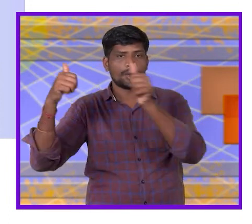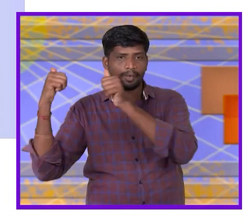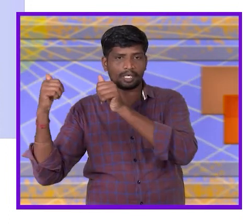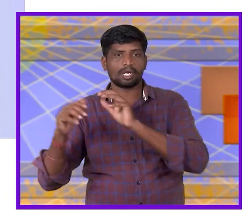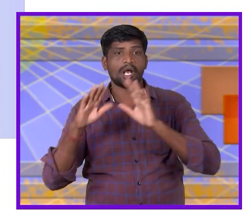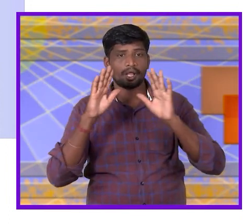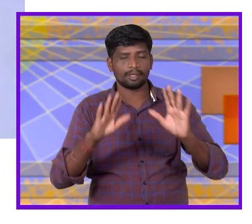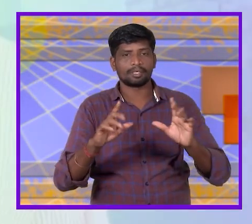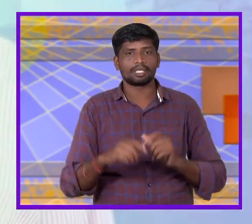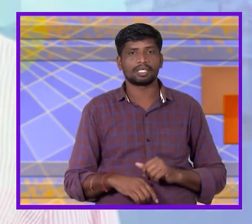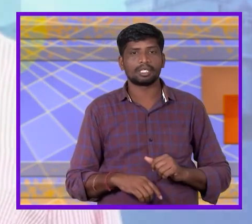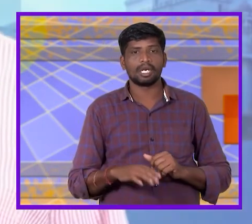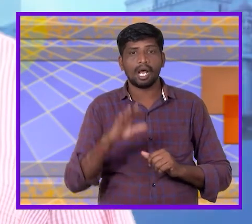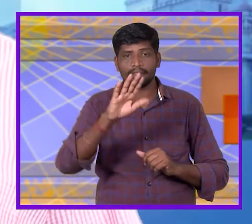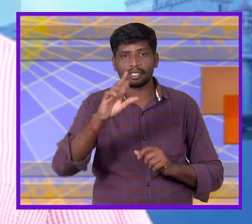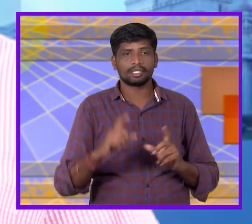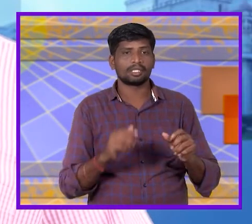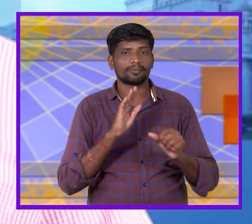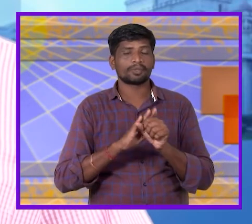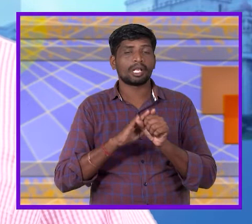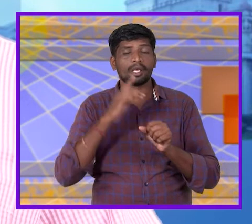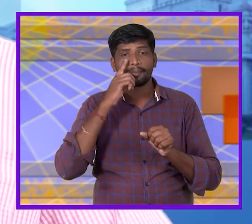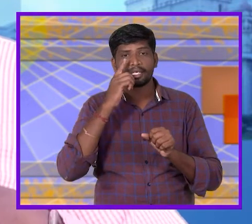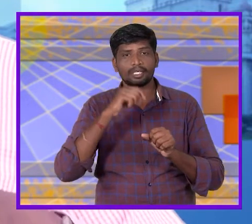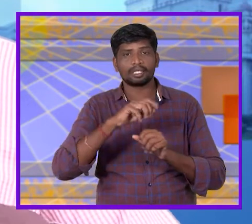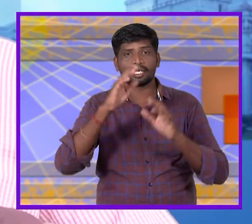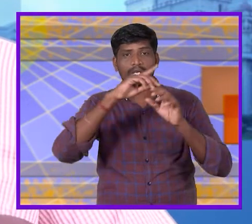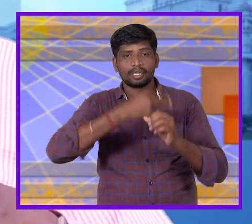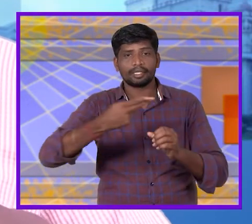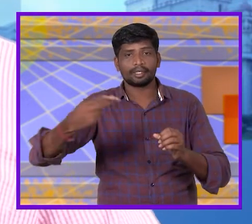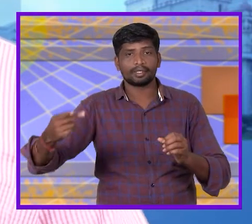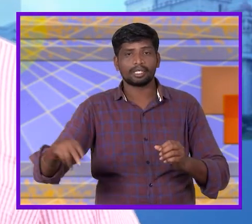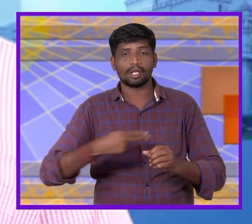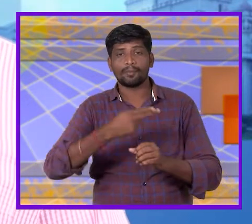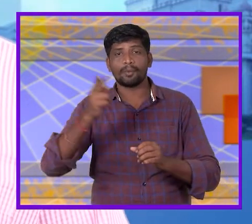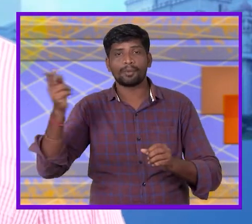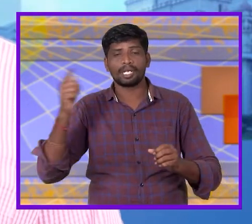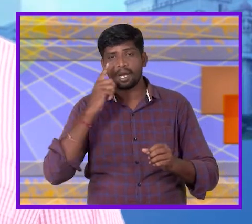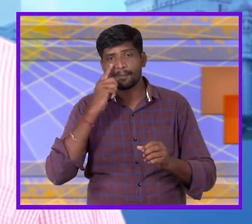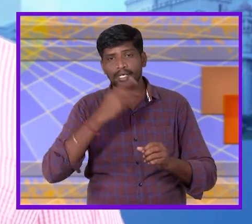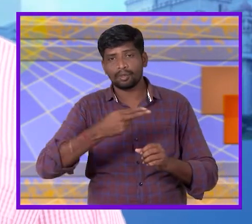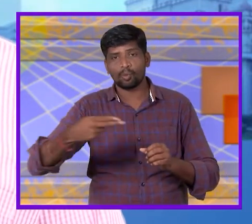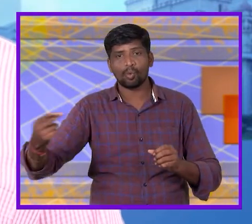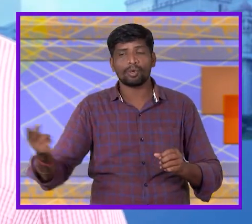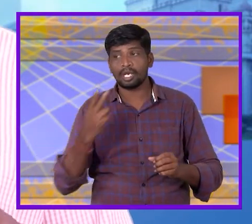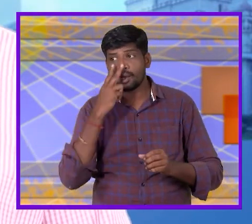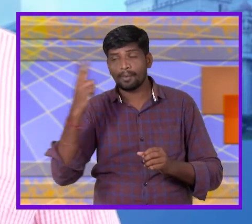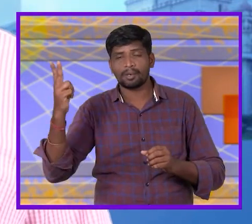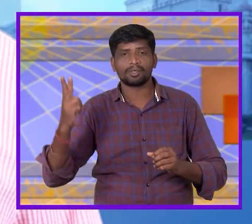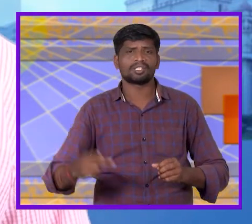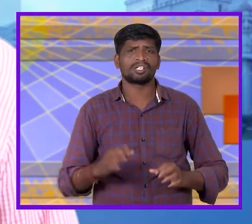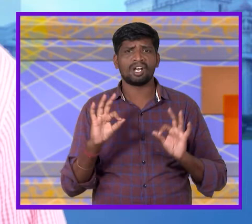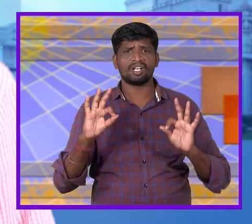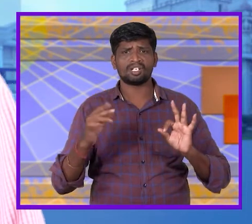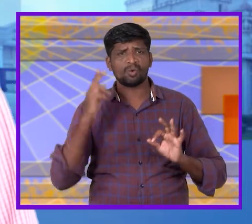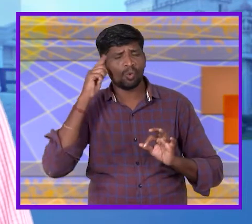இளஞ்சி மன்றத்திலும் பாவை மன்றத்திலும் தீட்டப்பட்டிருக்கிற பெண்களுடைய ஓவியங்கள் காண்பவர்களுடைய கவனத்தை மிகவும்